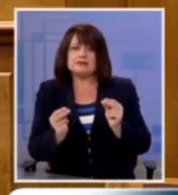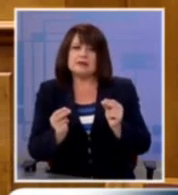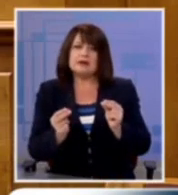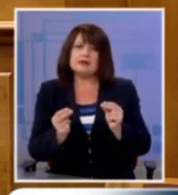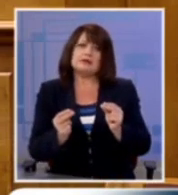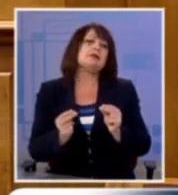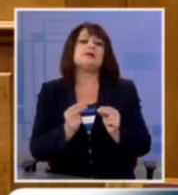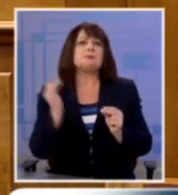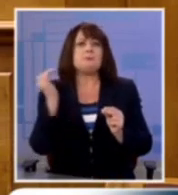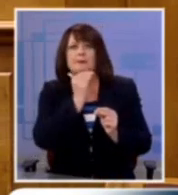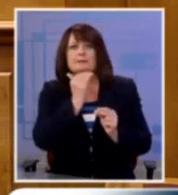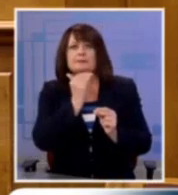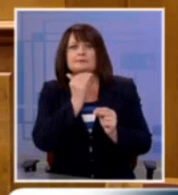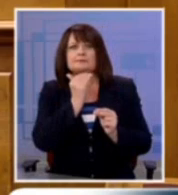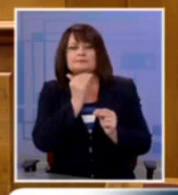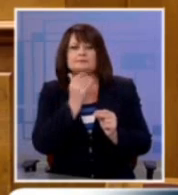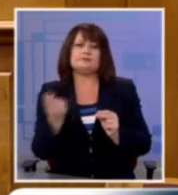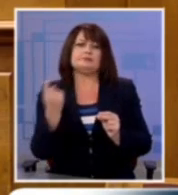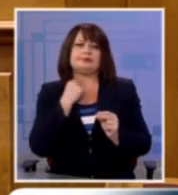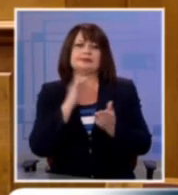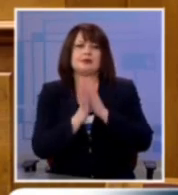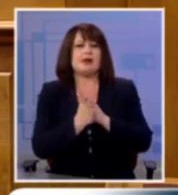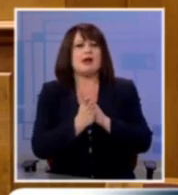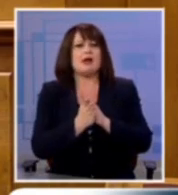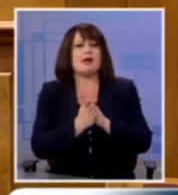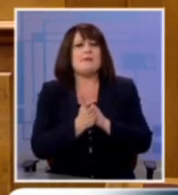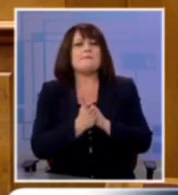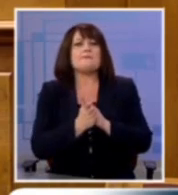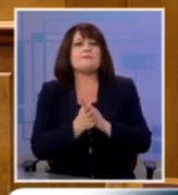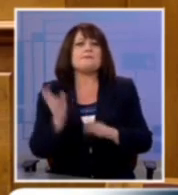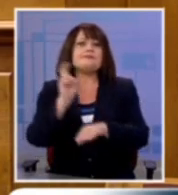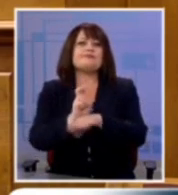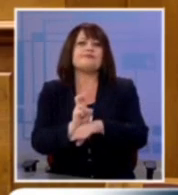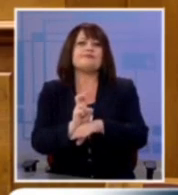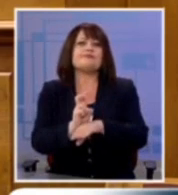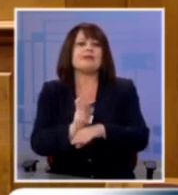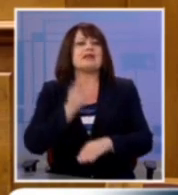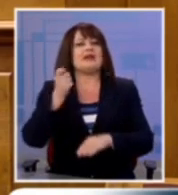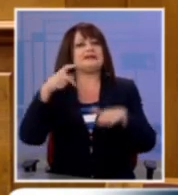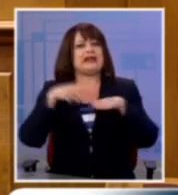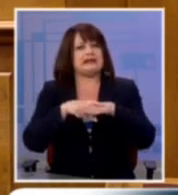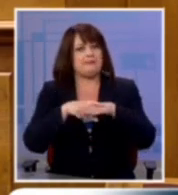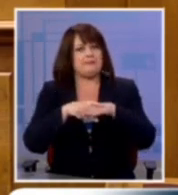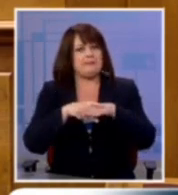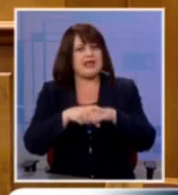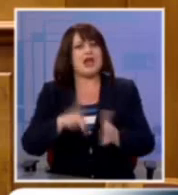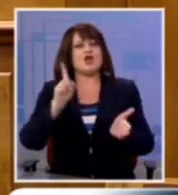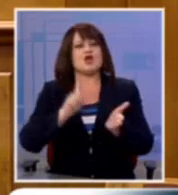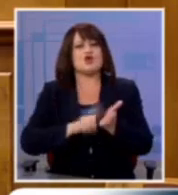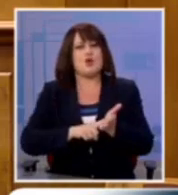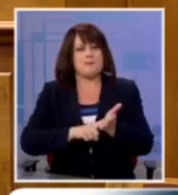σε ένα βράδυ, να χαθούν μέσα σε ένα βράδυ τα αποθεματικά ασφαλιστικών ταμείων και νομικά